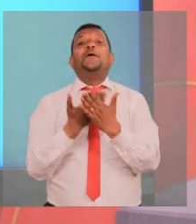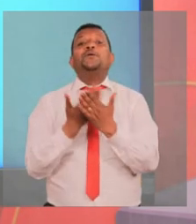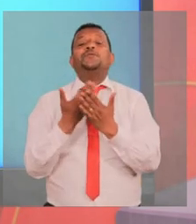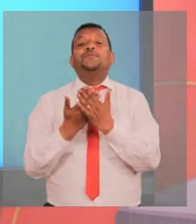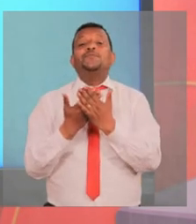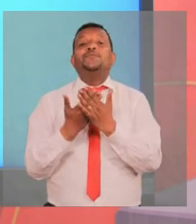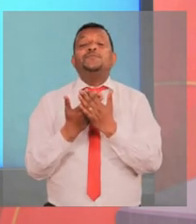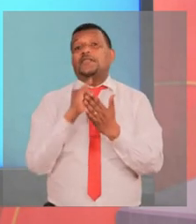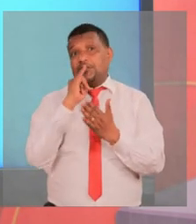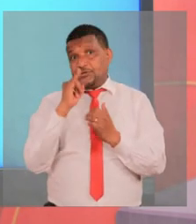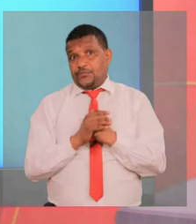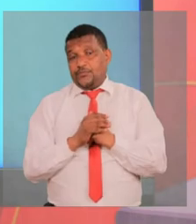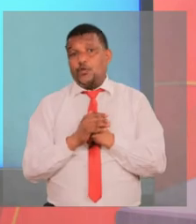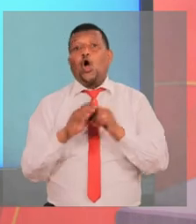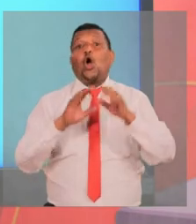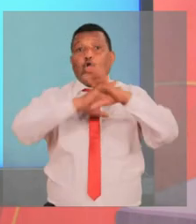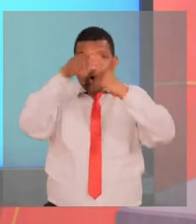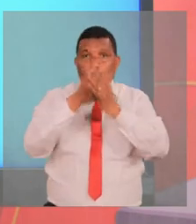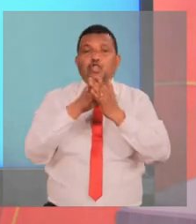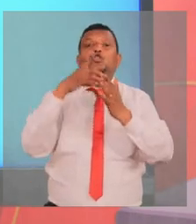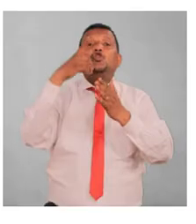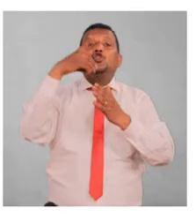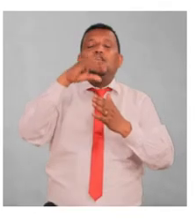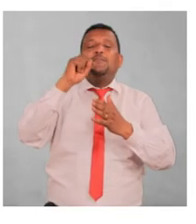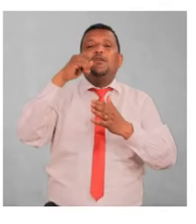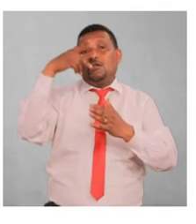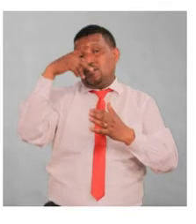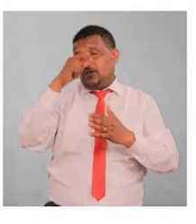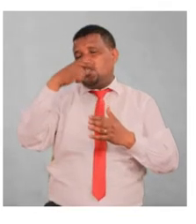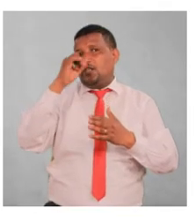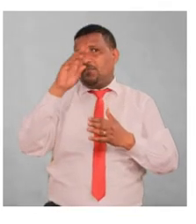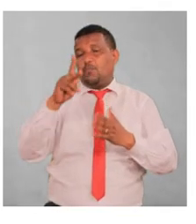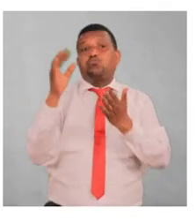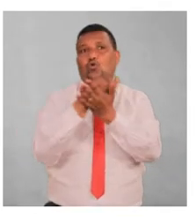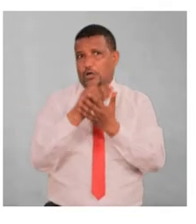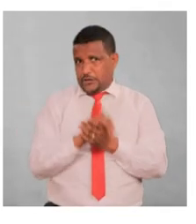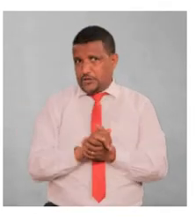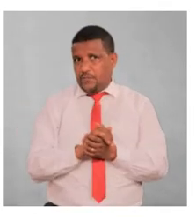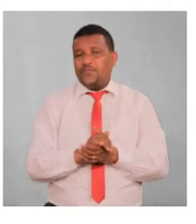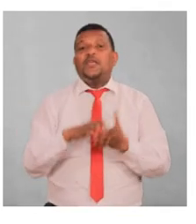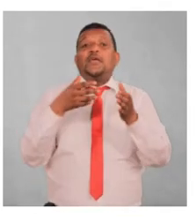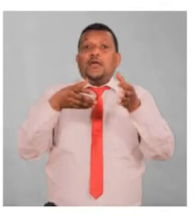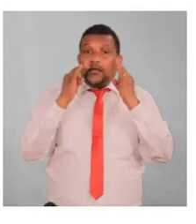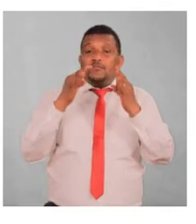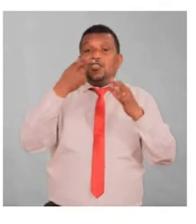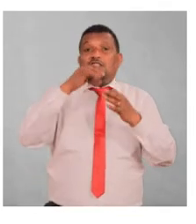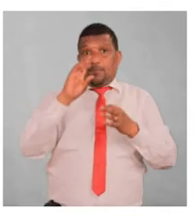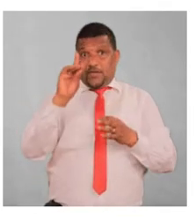वीरवास इज द ग्रोस डॉमेस्टिक प्रोडक्ट nov1 शिफ्ट